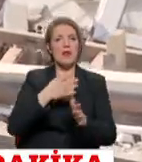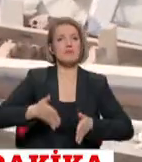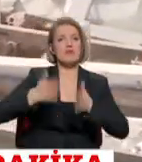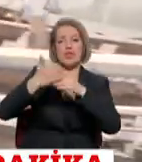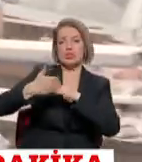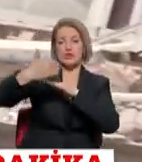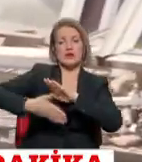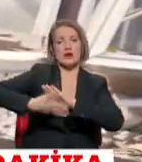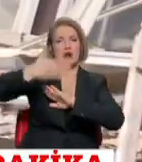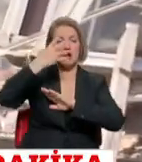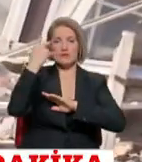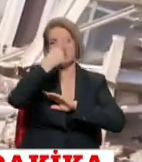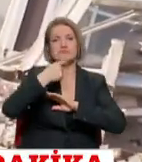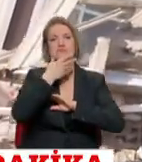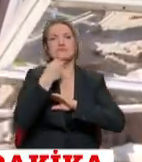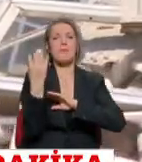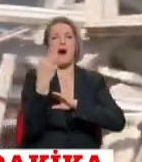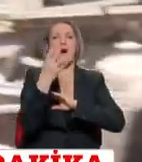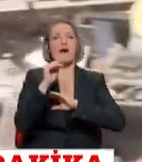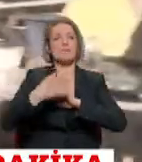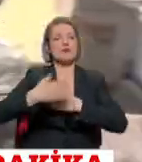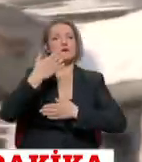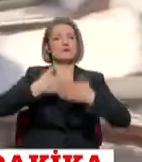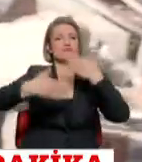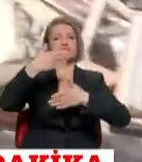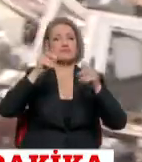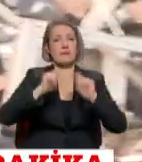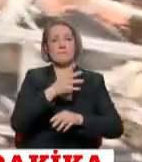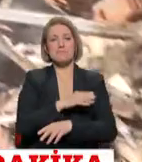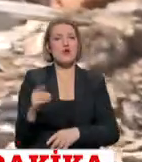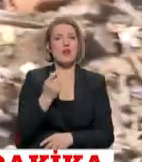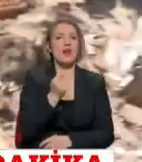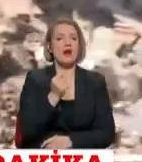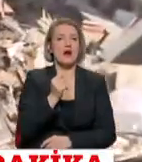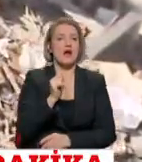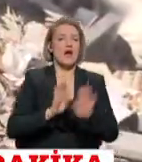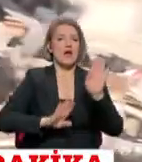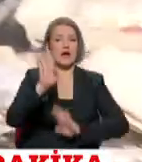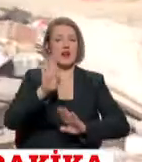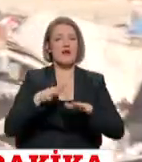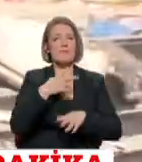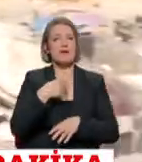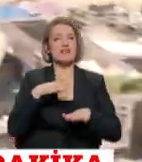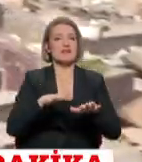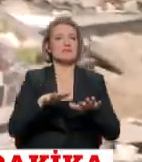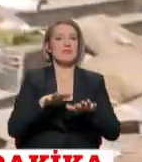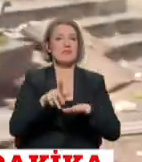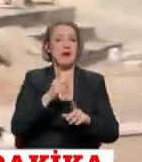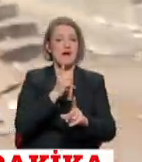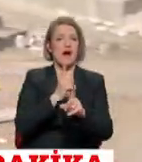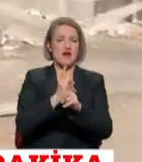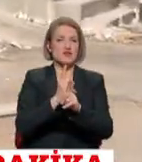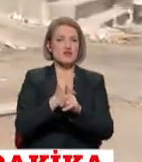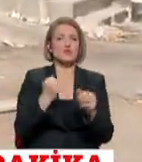binasının dış cephesinde görsel iyileştirmeler yapıldı. Milyonlarca liralık ihalelerde belediyeyi depreme karşı güçlendirmek iddiaya